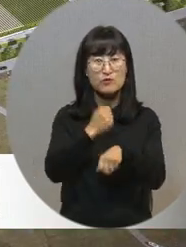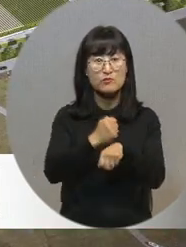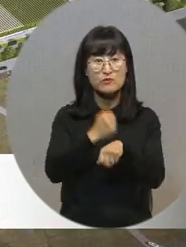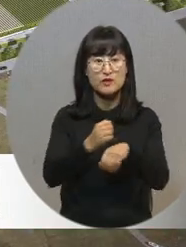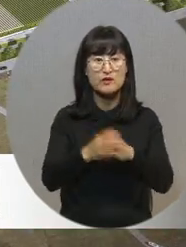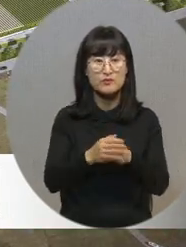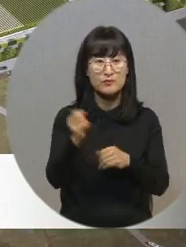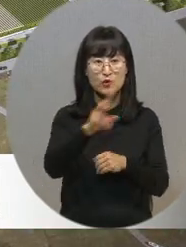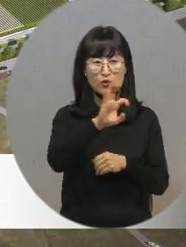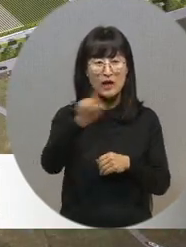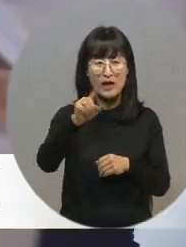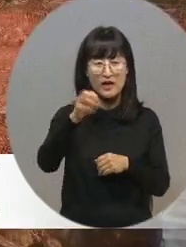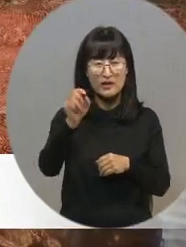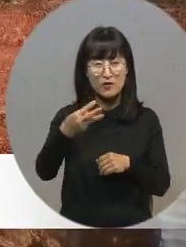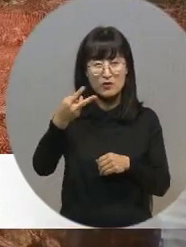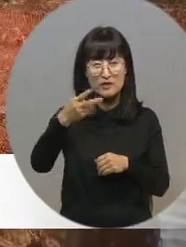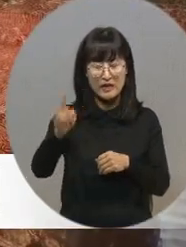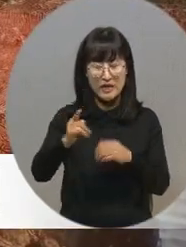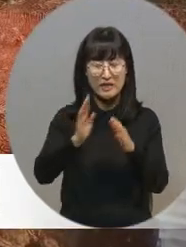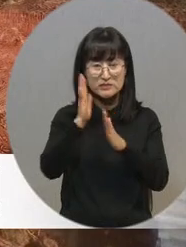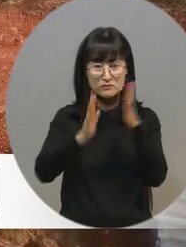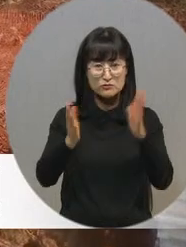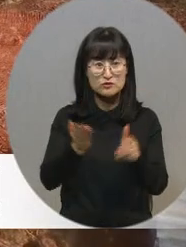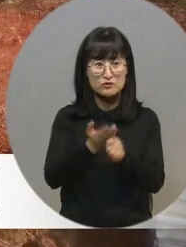국립아열대 작물실증센터,